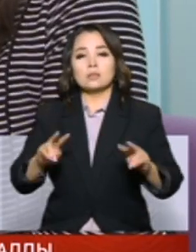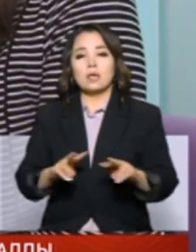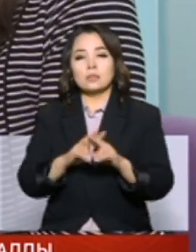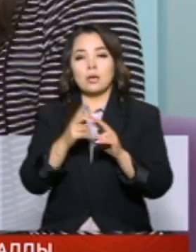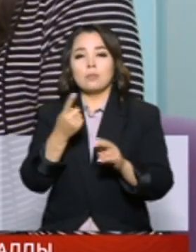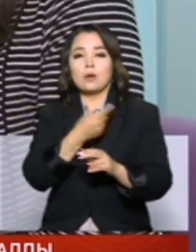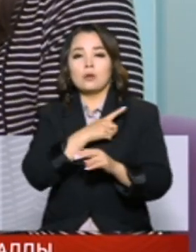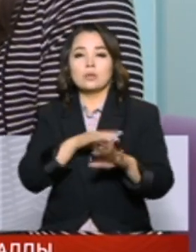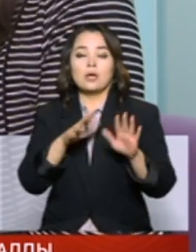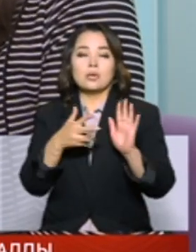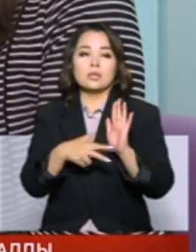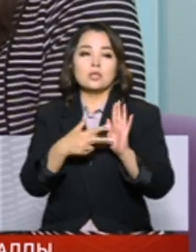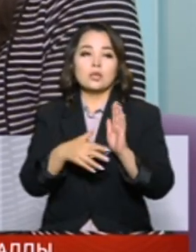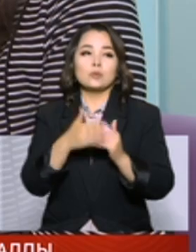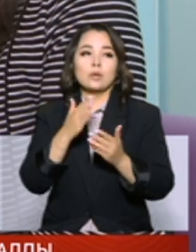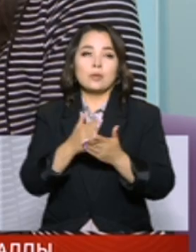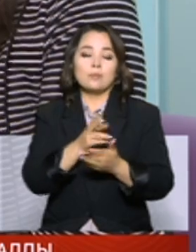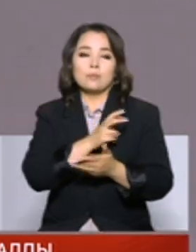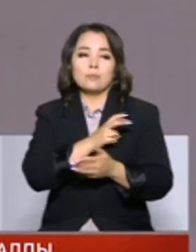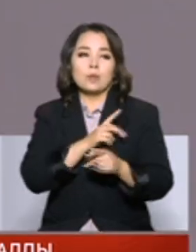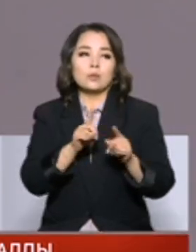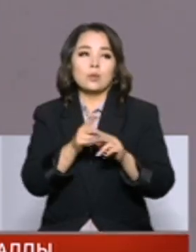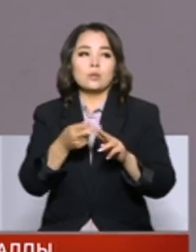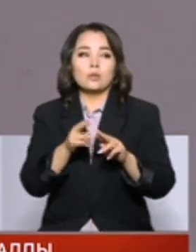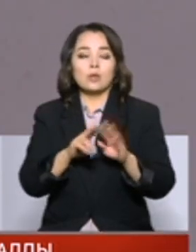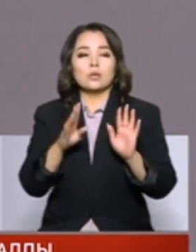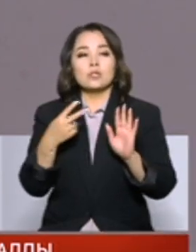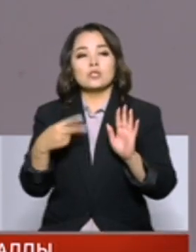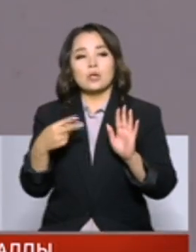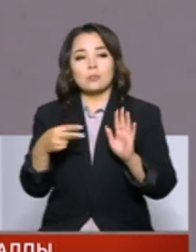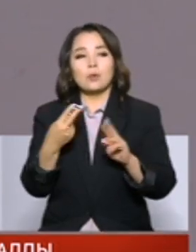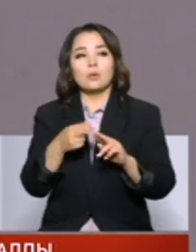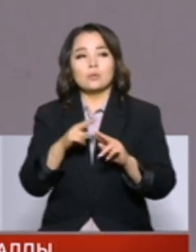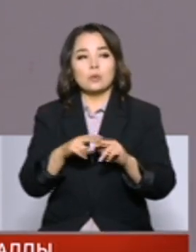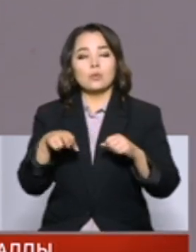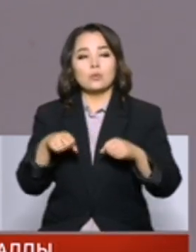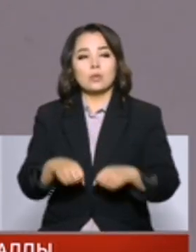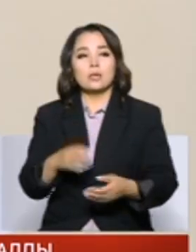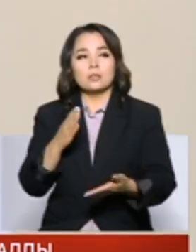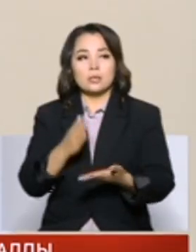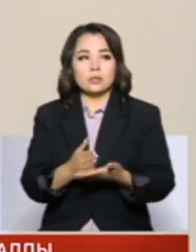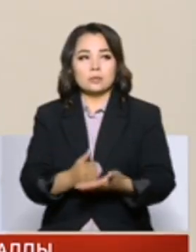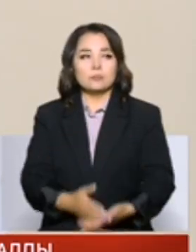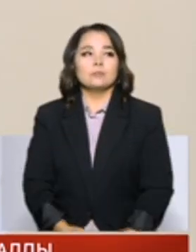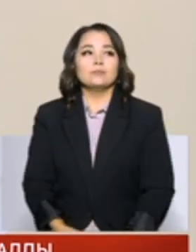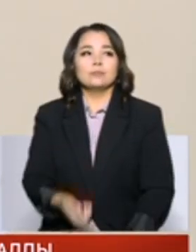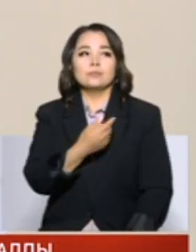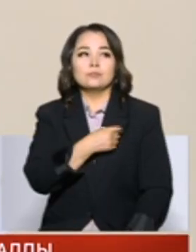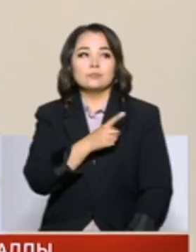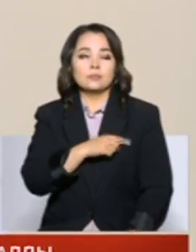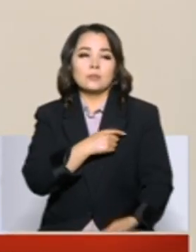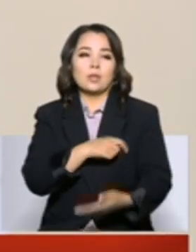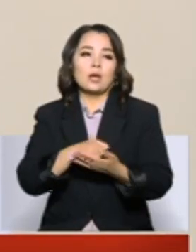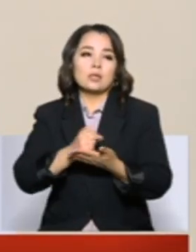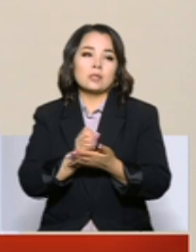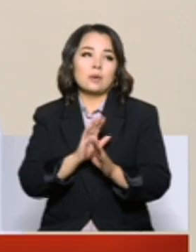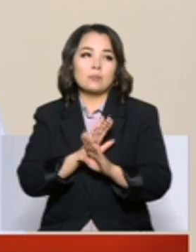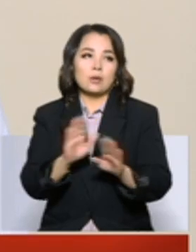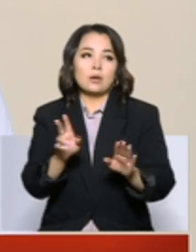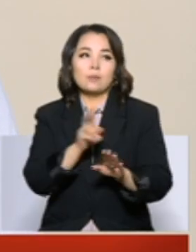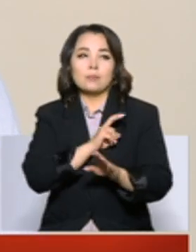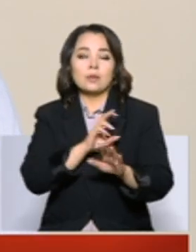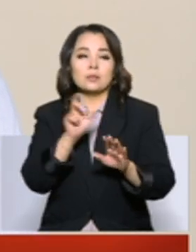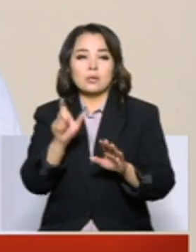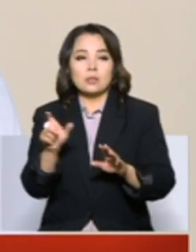бір ауруханада 80-ге жуық мербике болса, соның тек 20-сы осындай құқыққа ие. Ол медициналық диагноз емес,